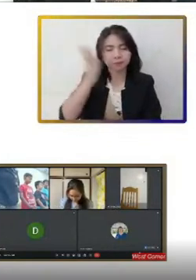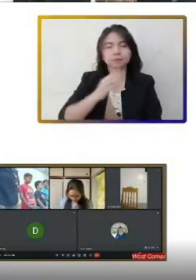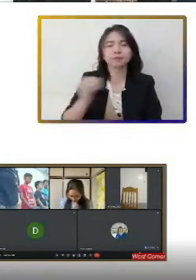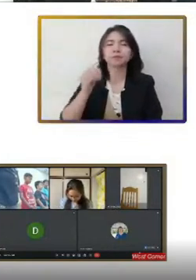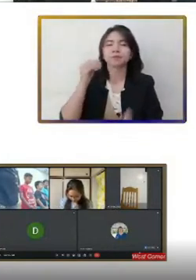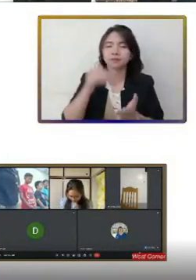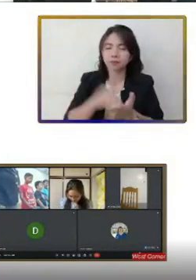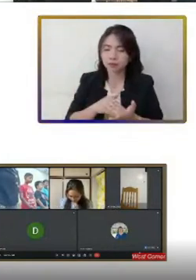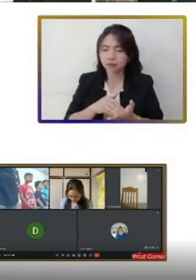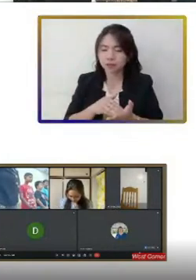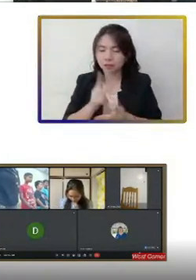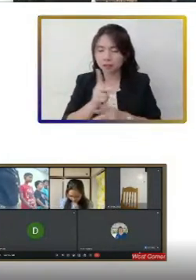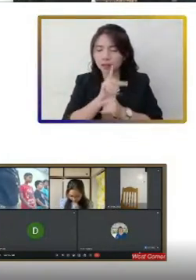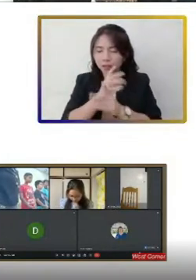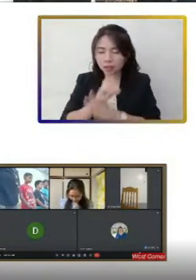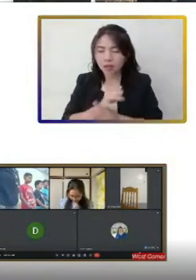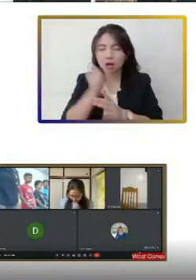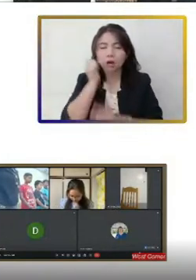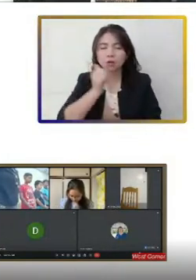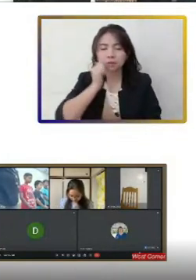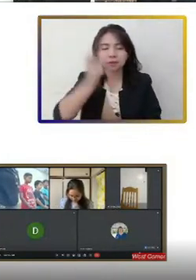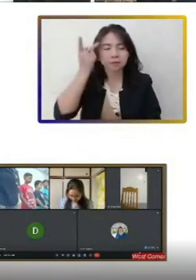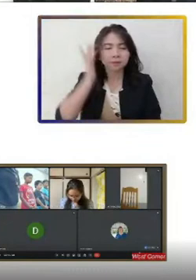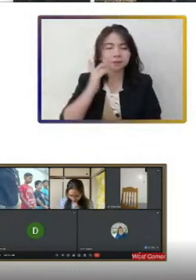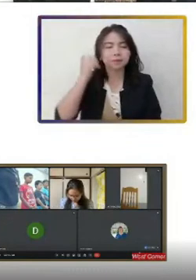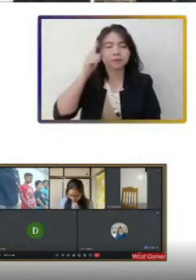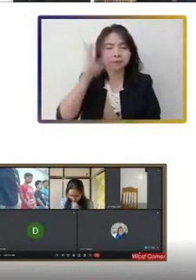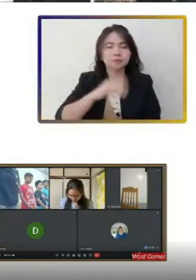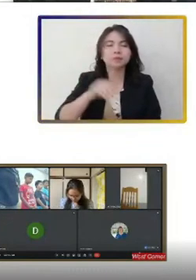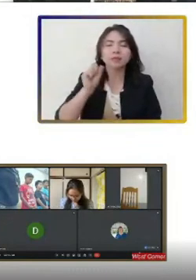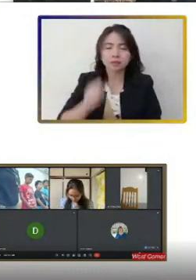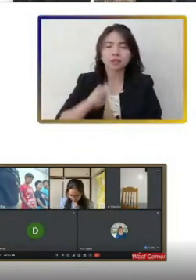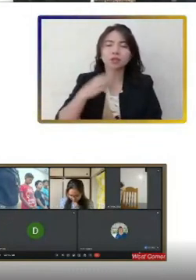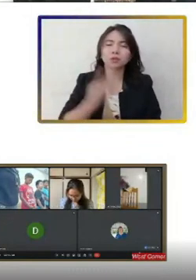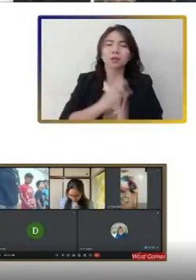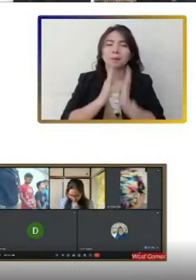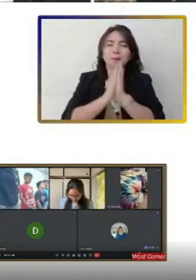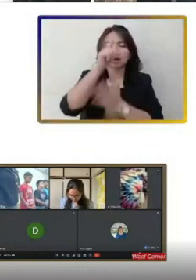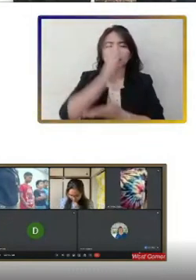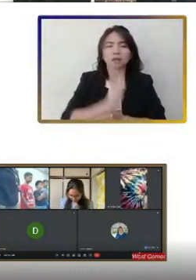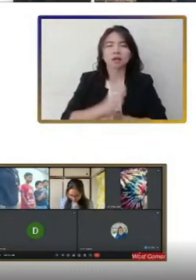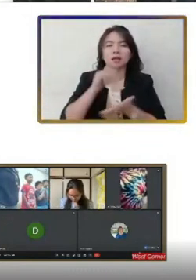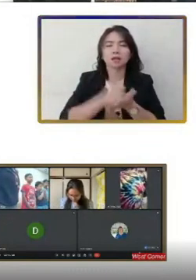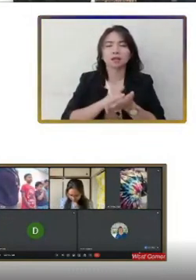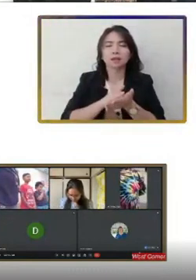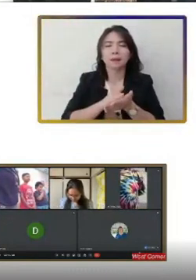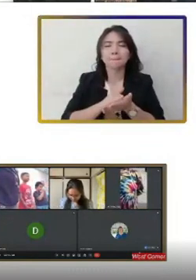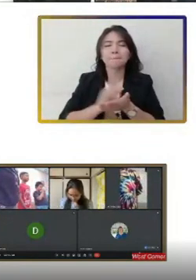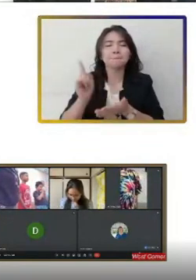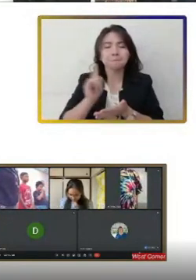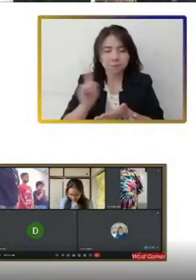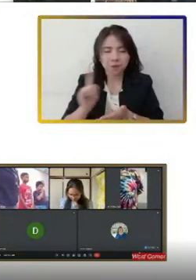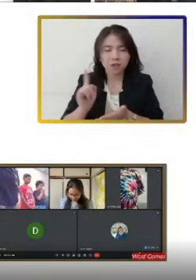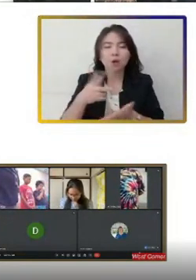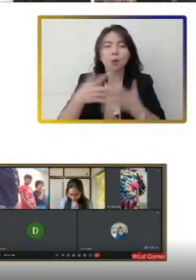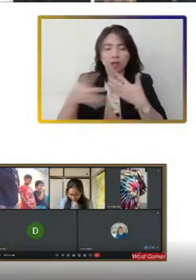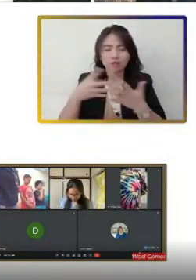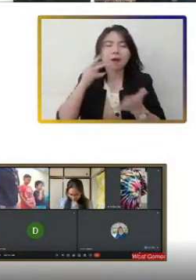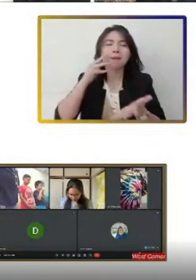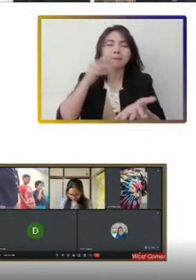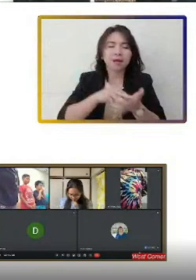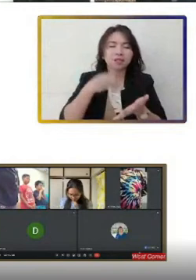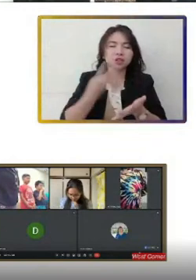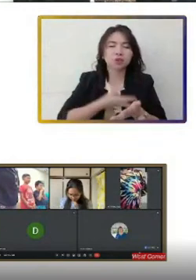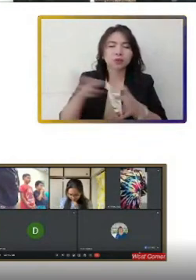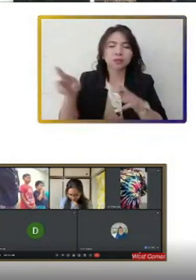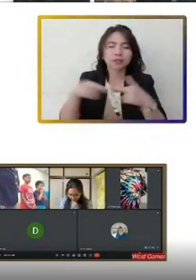ang truth. At I pray Panginoon, tulungan niyo po Lord maging ang mensahe ng pakinggan, yung power. Party